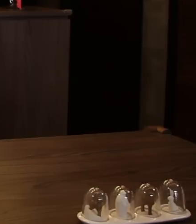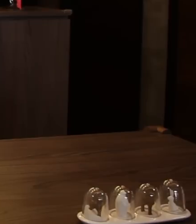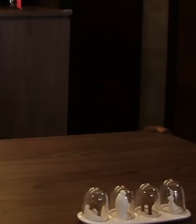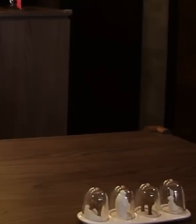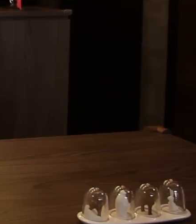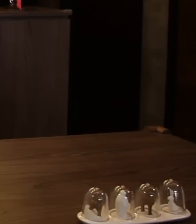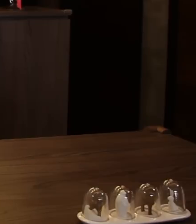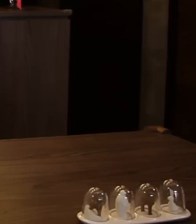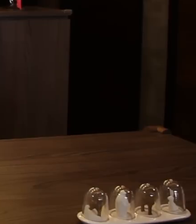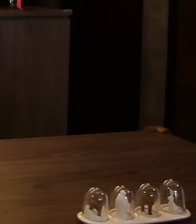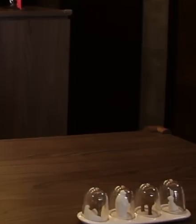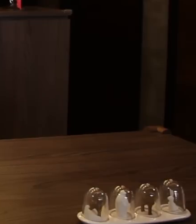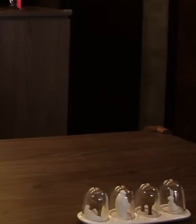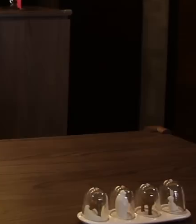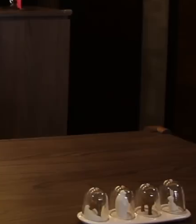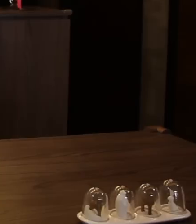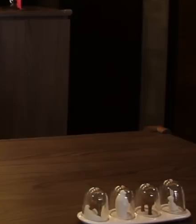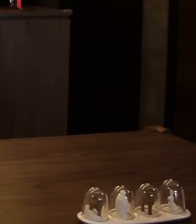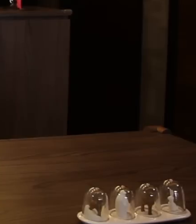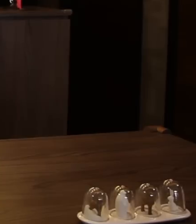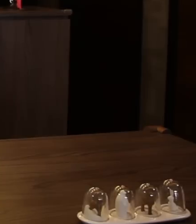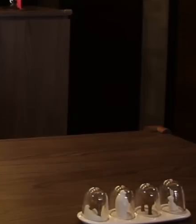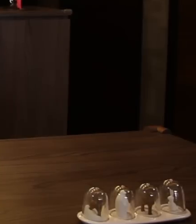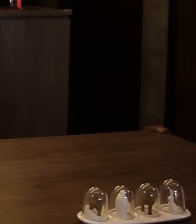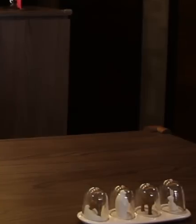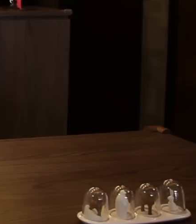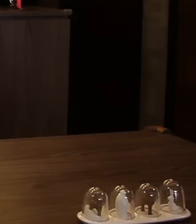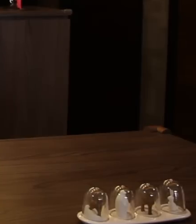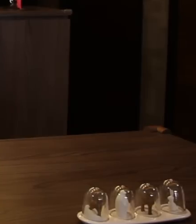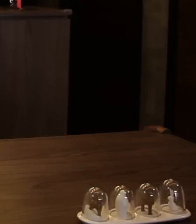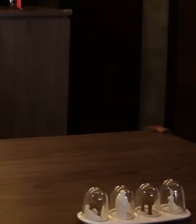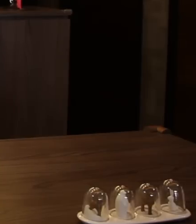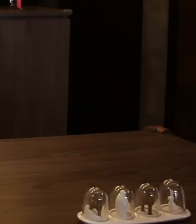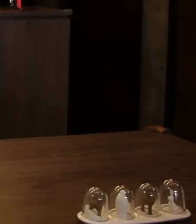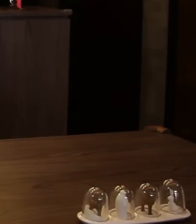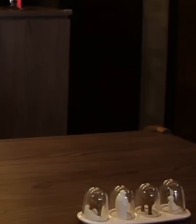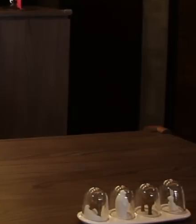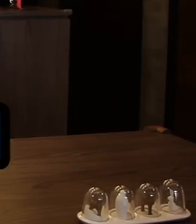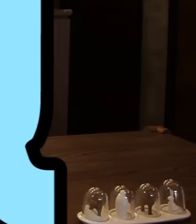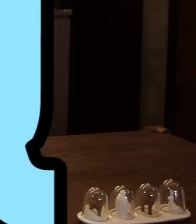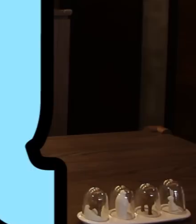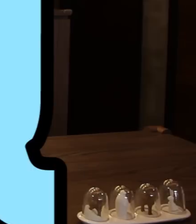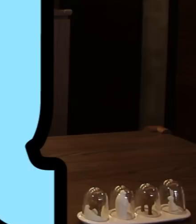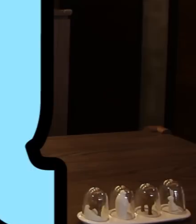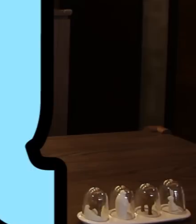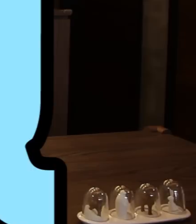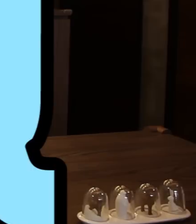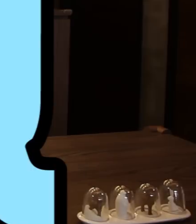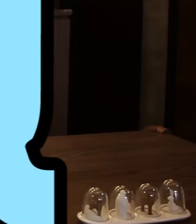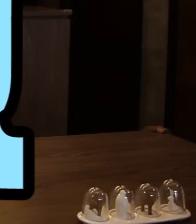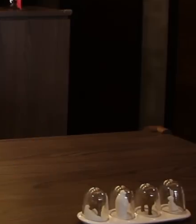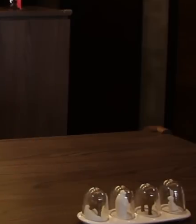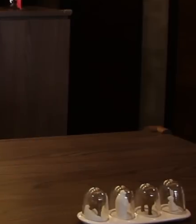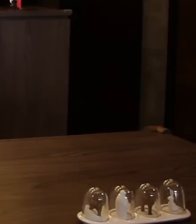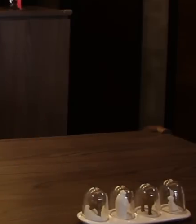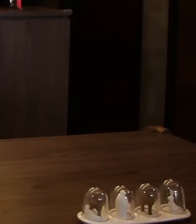之火熱嘅，就係嗰個番茄飯。番茄飯嘅奧妙之處咧，一個字懶。點